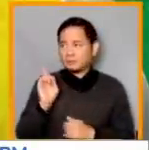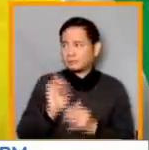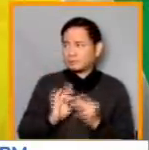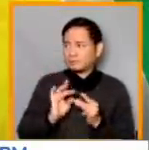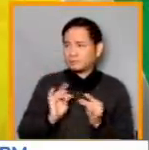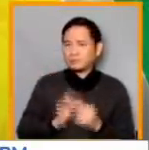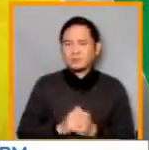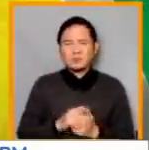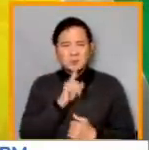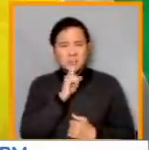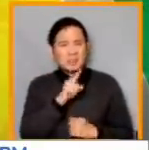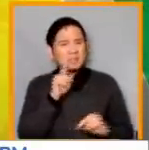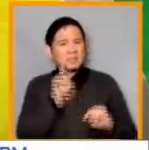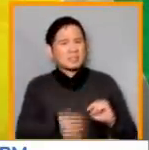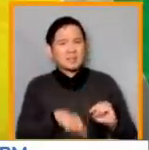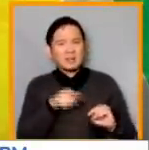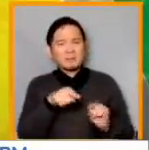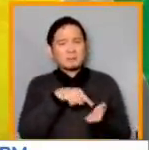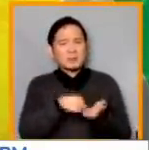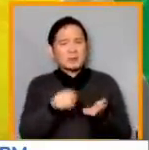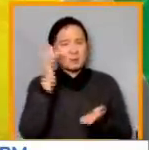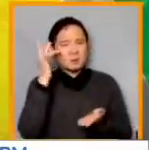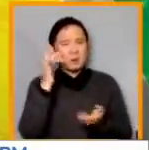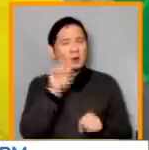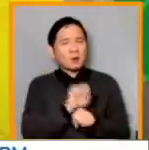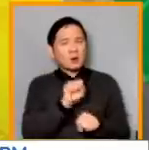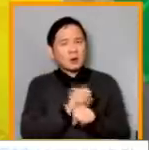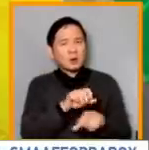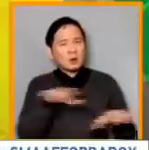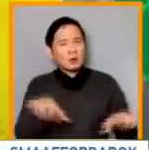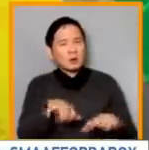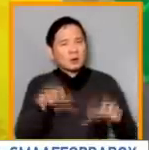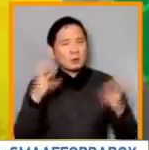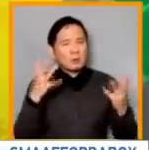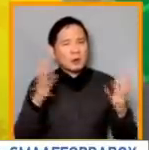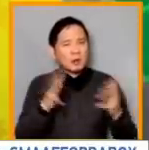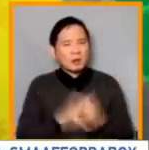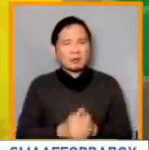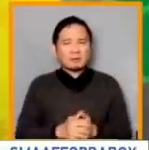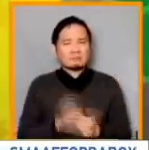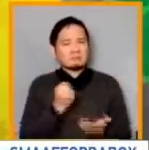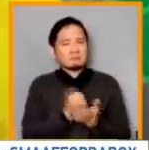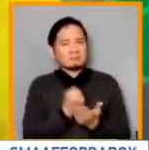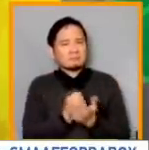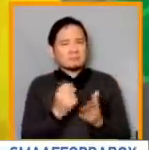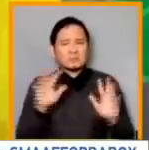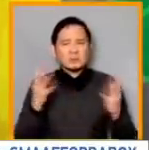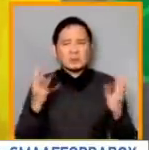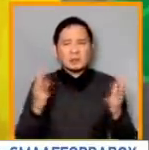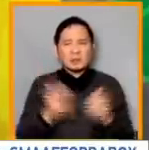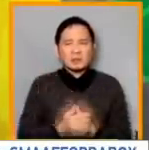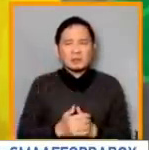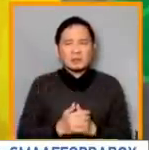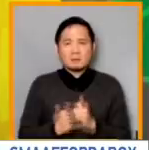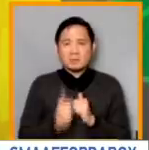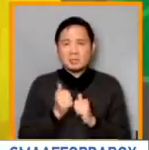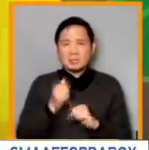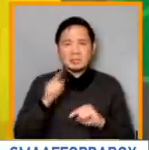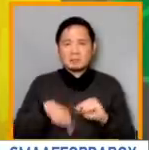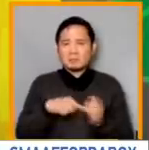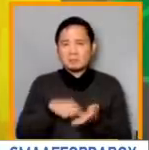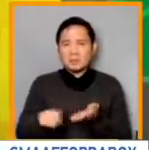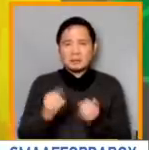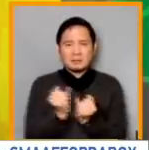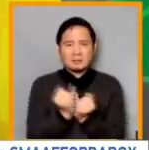sila. Kasi wala naman silang earnings, wala silang salary, so hindi sila magbabayad ng premiums.